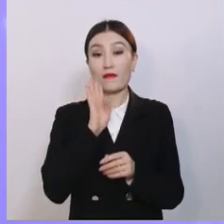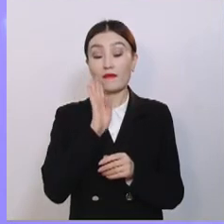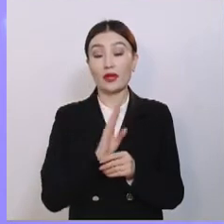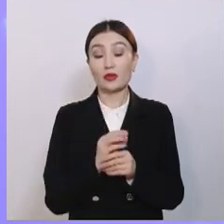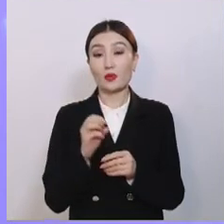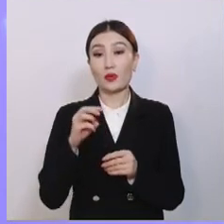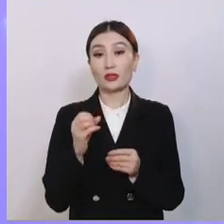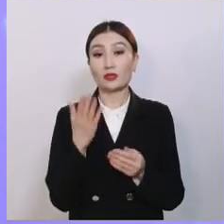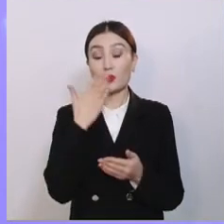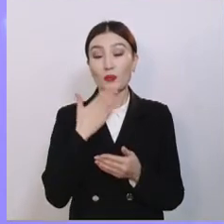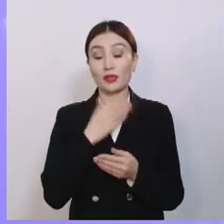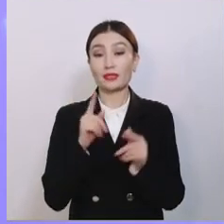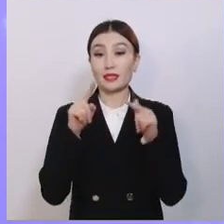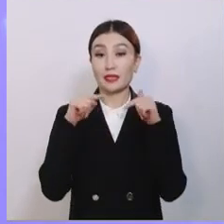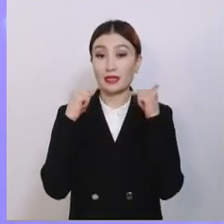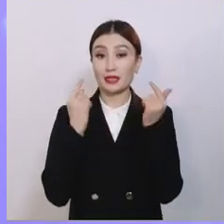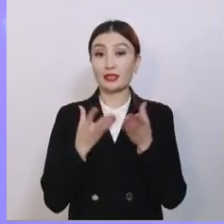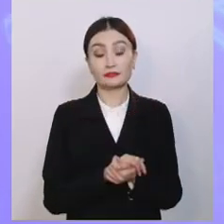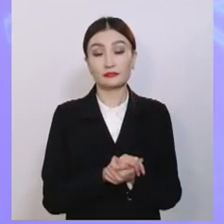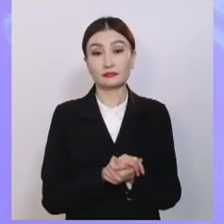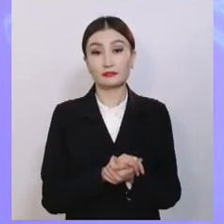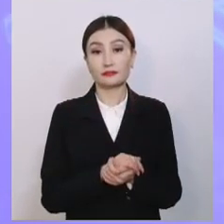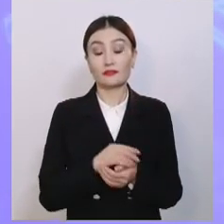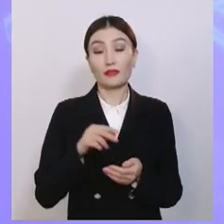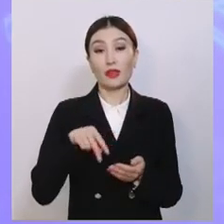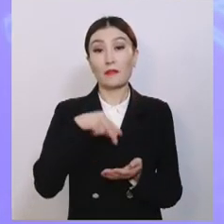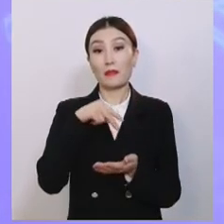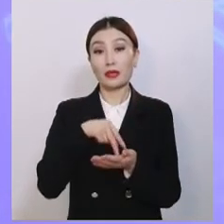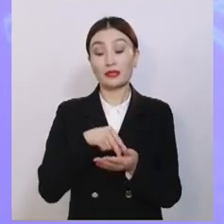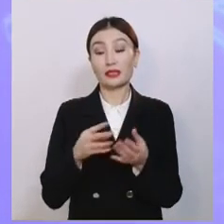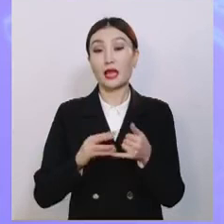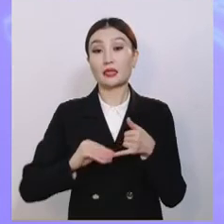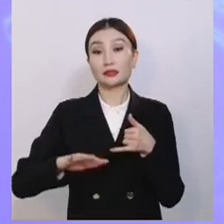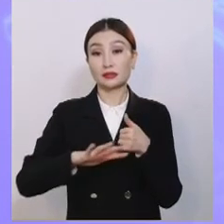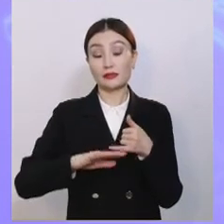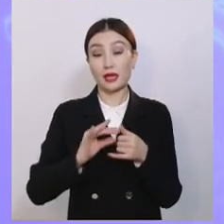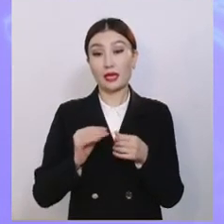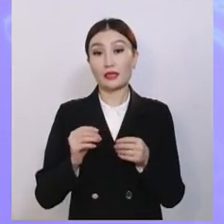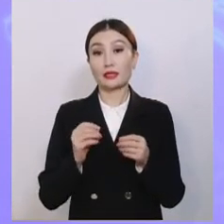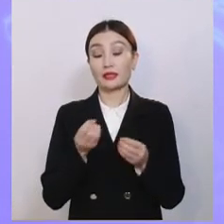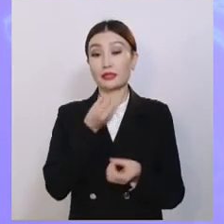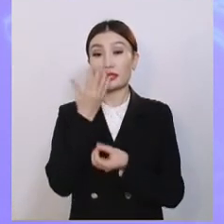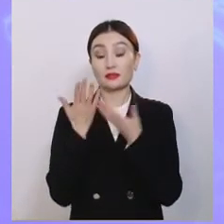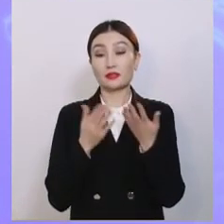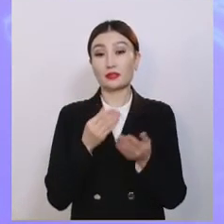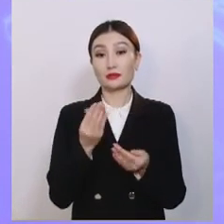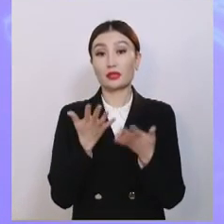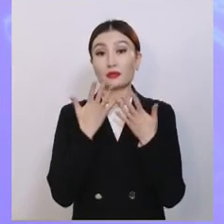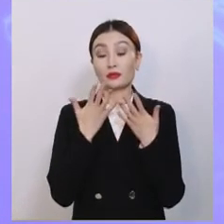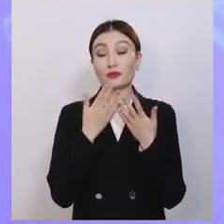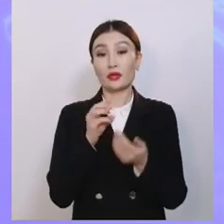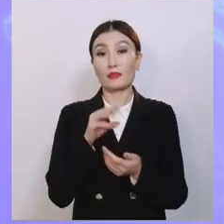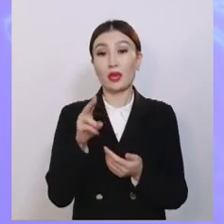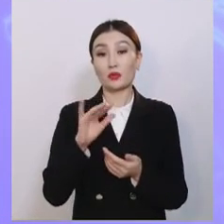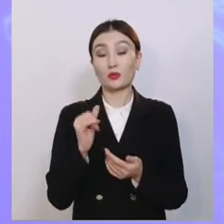и засияли улыбкой весны. Поднялась с земли и расцвела душистая